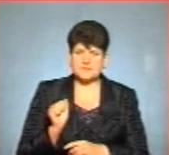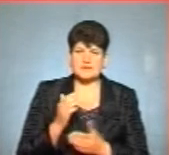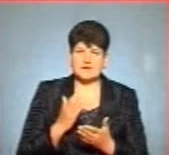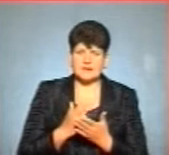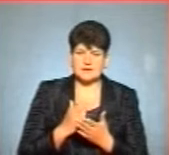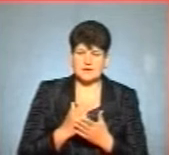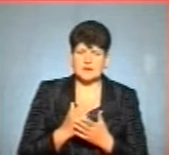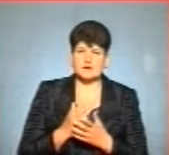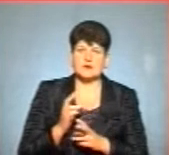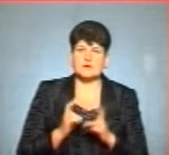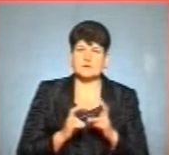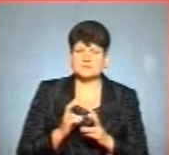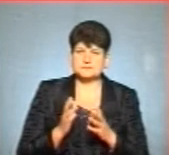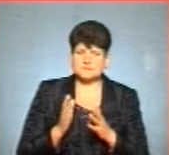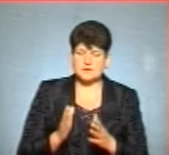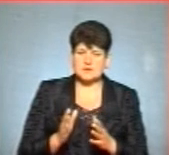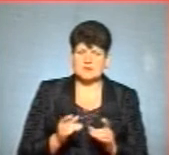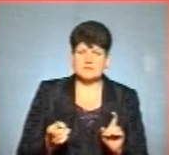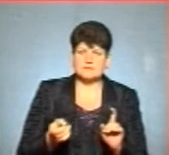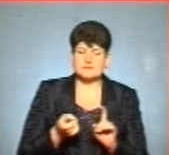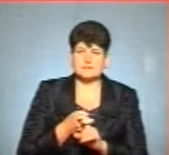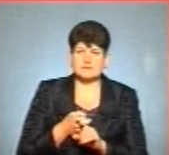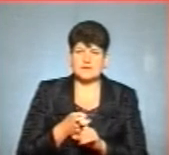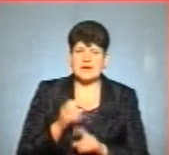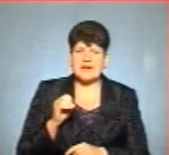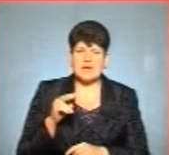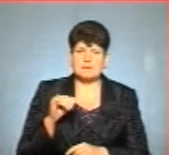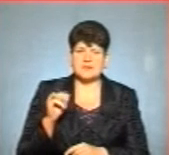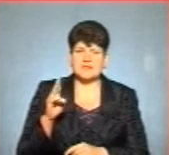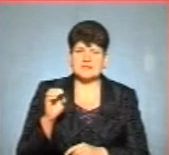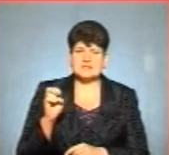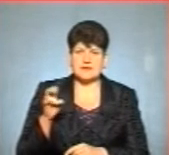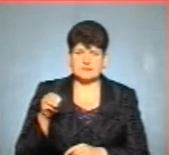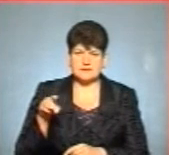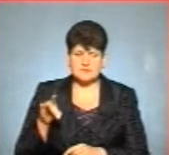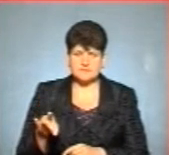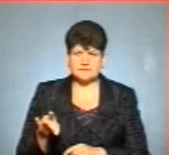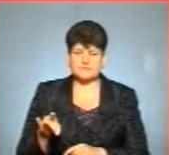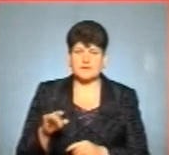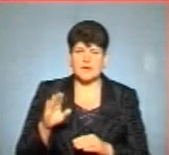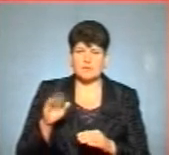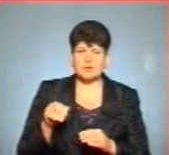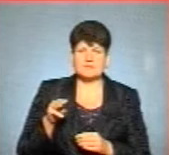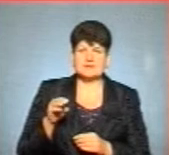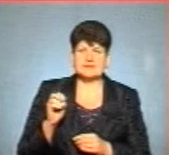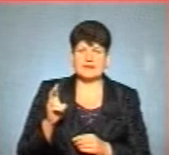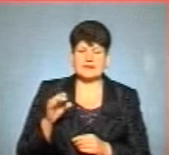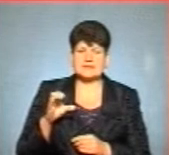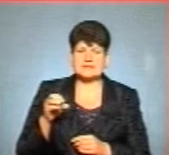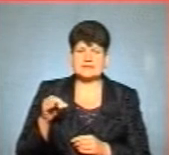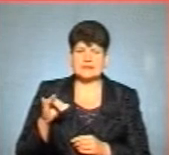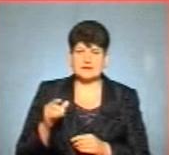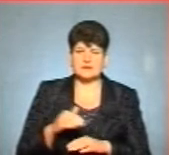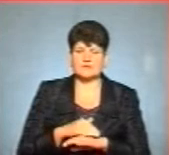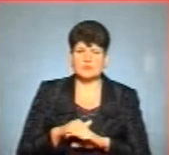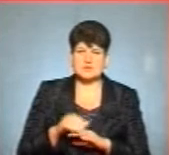масив значний, з промисловим районом епіцентру Текстильної. Згодом після Текстильної від